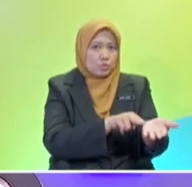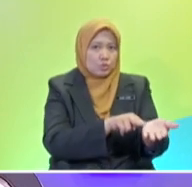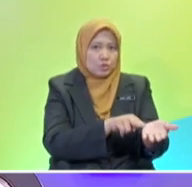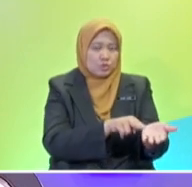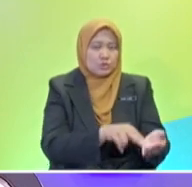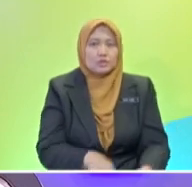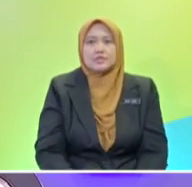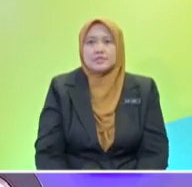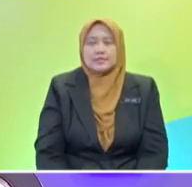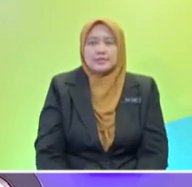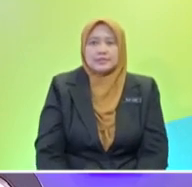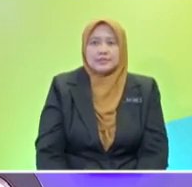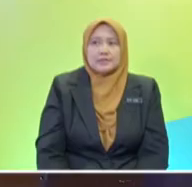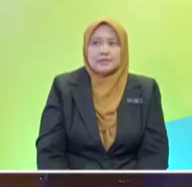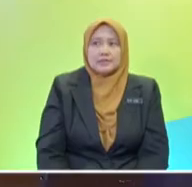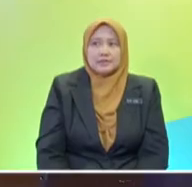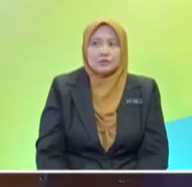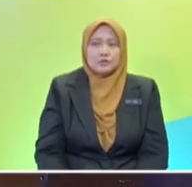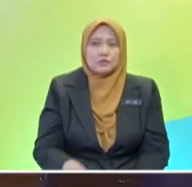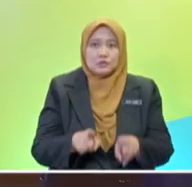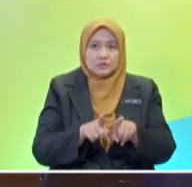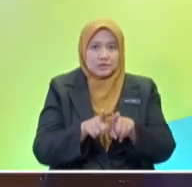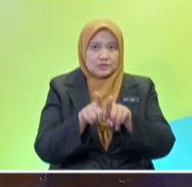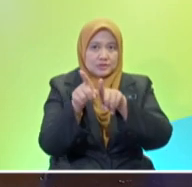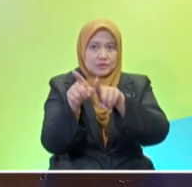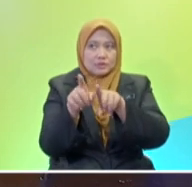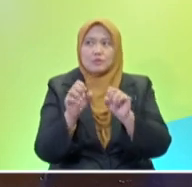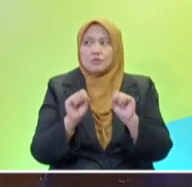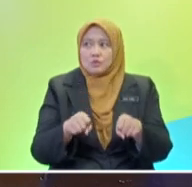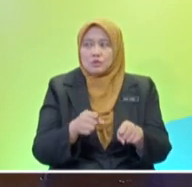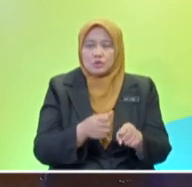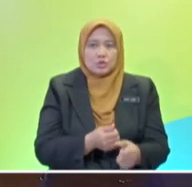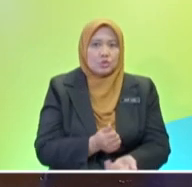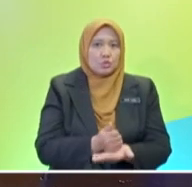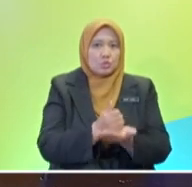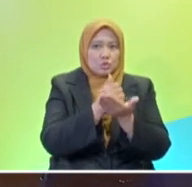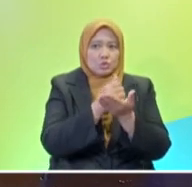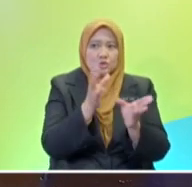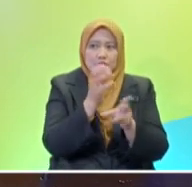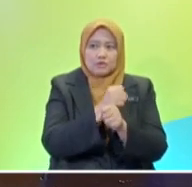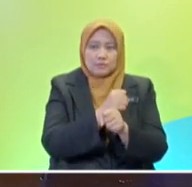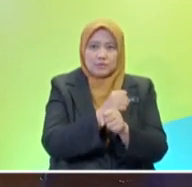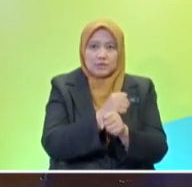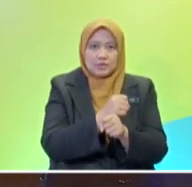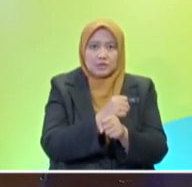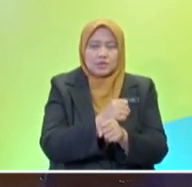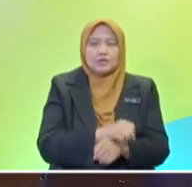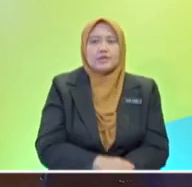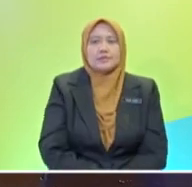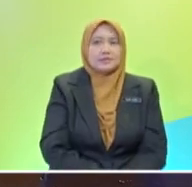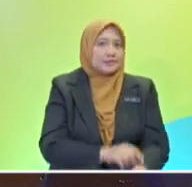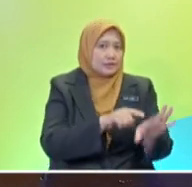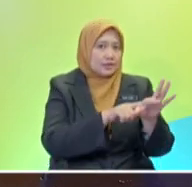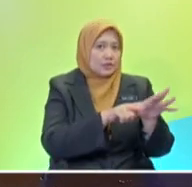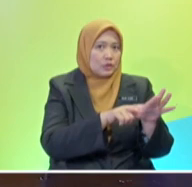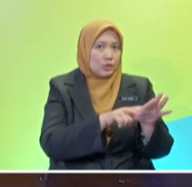selari. Din, boleh tolong cikgu tak? Boleh cikgu, tolong. Tolong ambil daun pandan. Daun pandan. Daun pandan, Din. Okey,